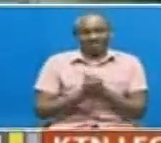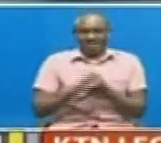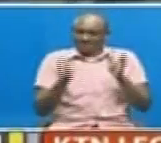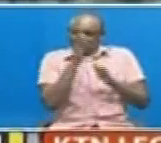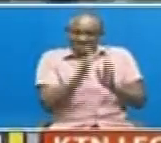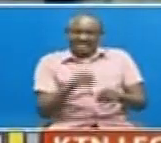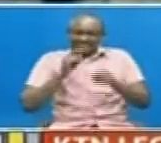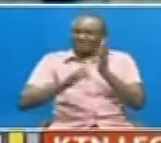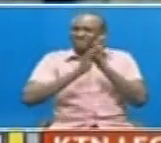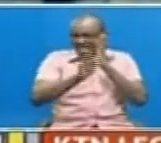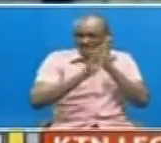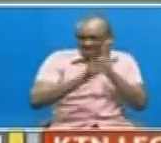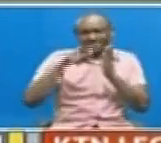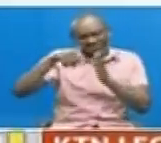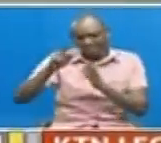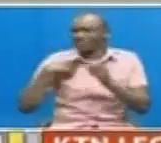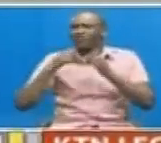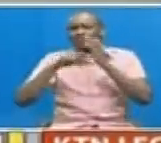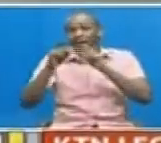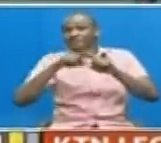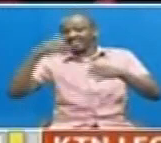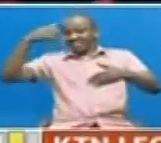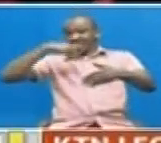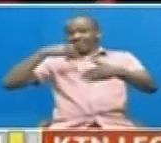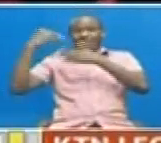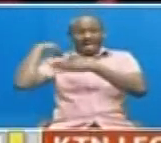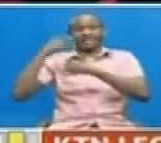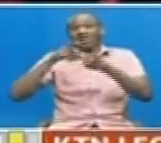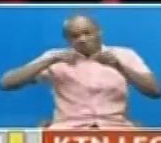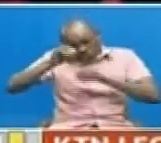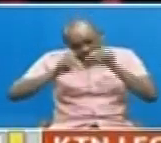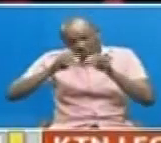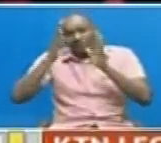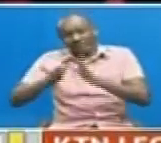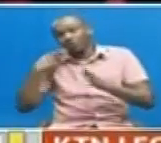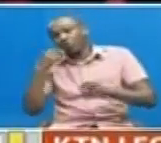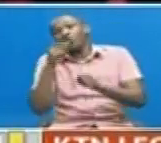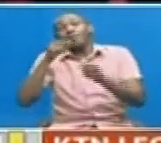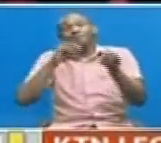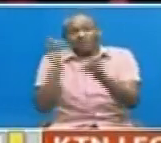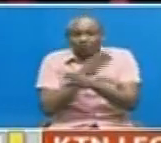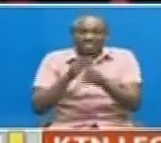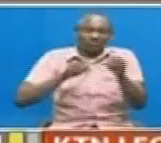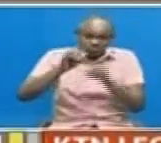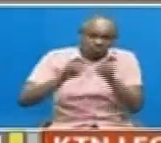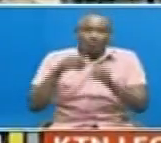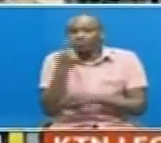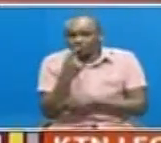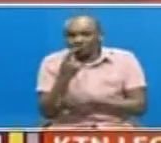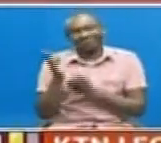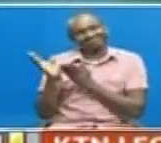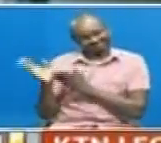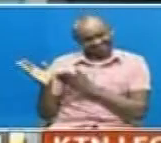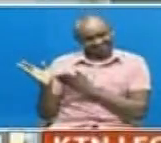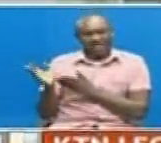Mwimbaji akivuma na kutikisa anga lakini kumbe kando yake yuko mtu muhimu ambaye wengi hawamtambui aliko.